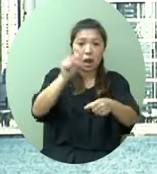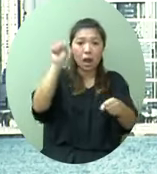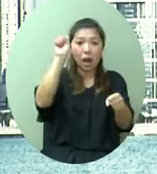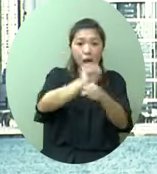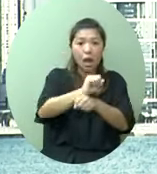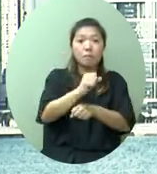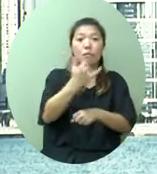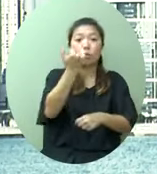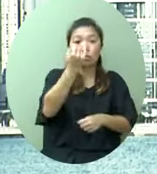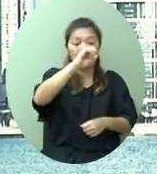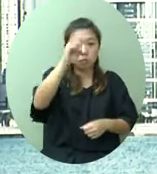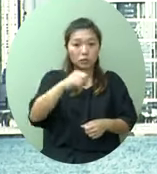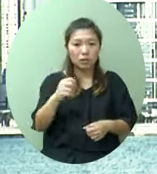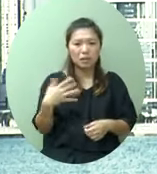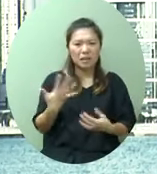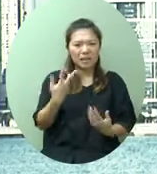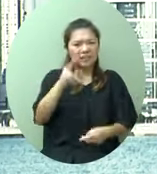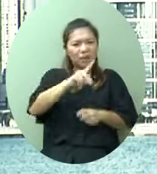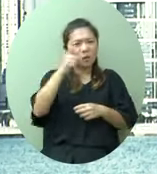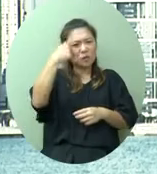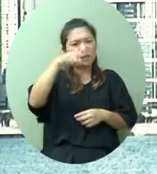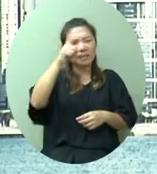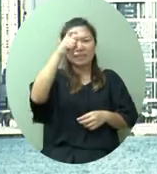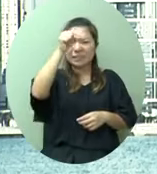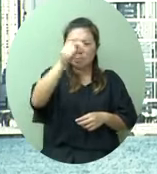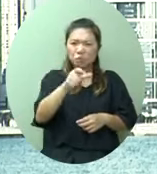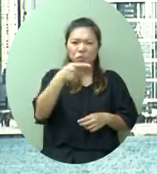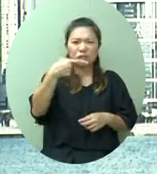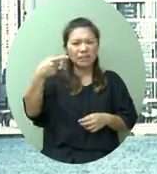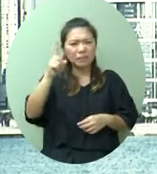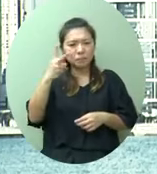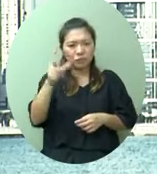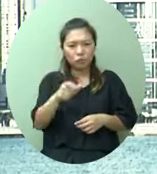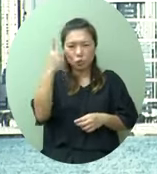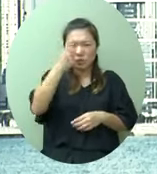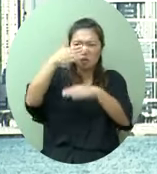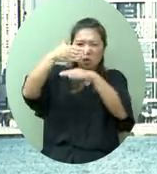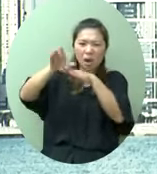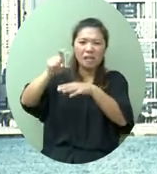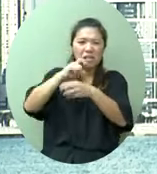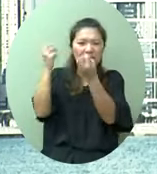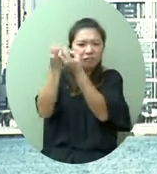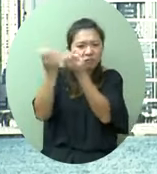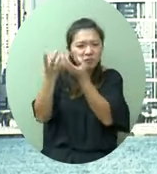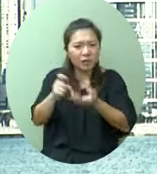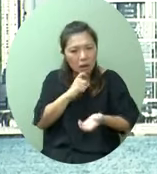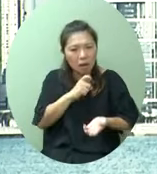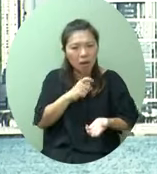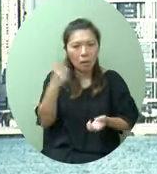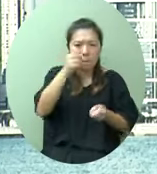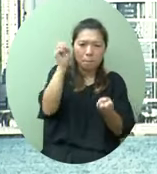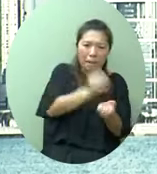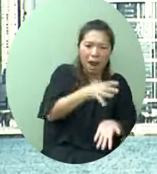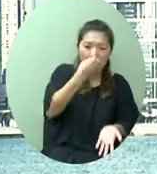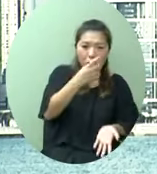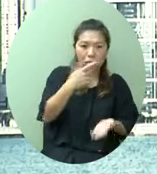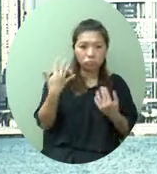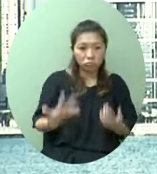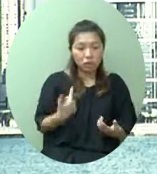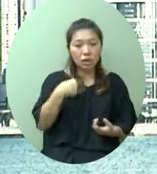咧就第三季好似比較慢咗啲咁啊，因為在外圍有些事發生，但是從交易